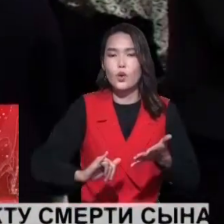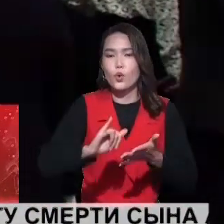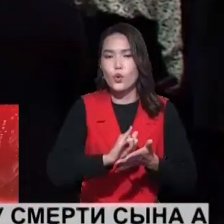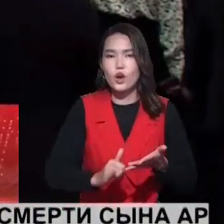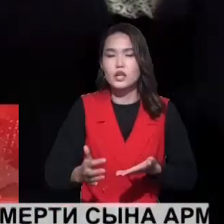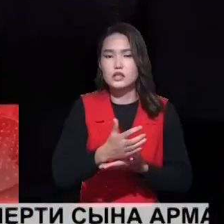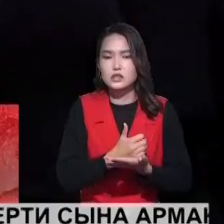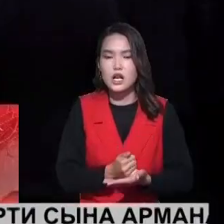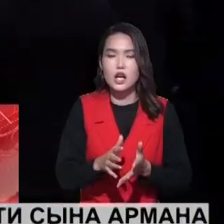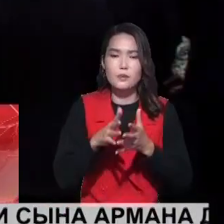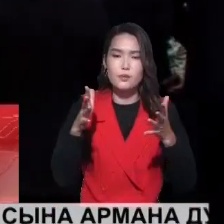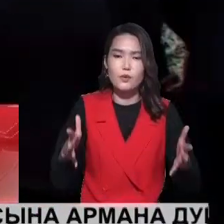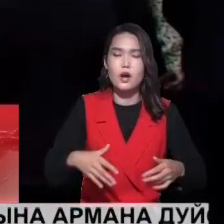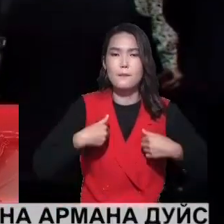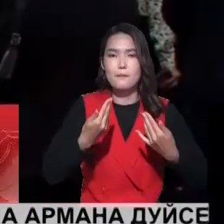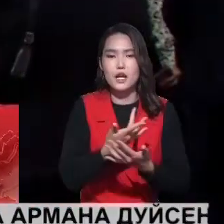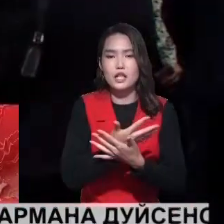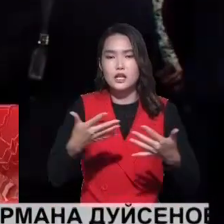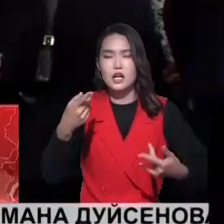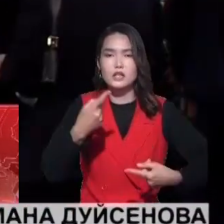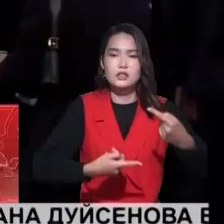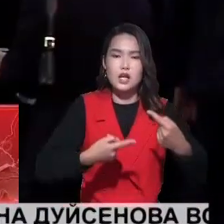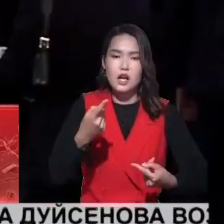собирая за одним столом представителей различных конфессий для